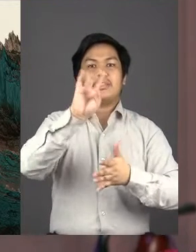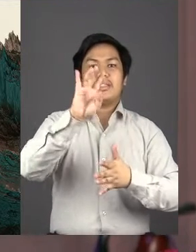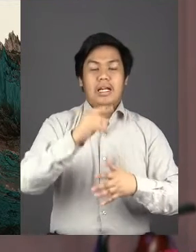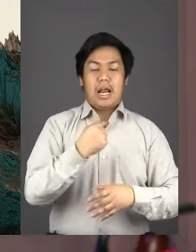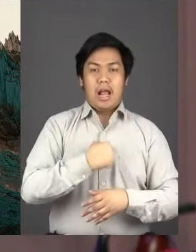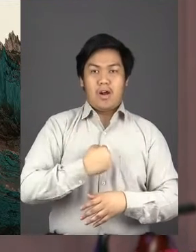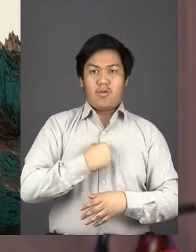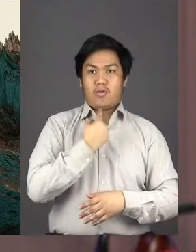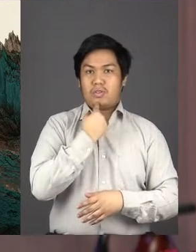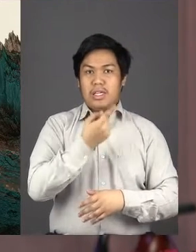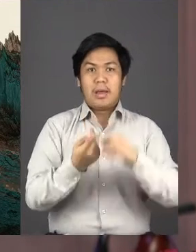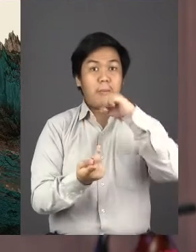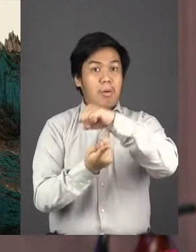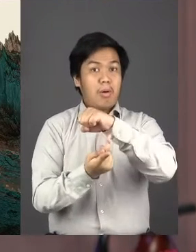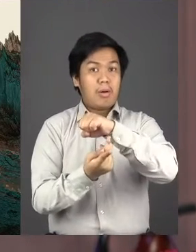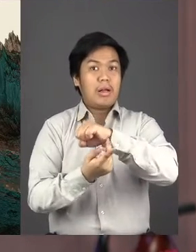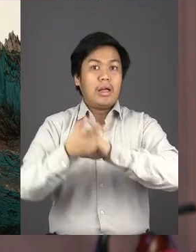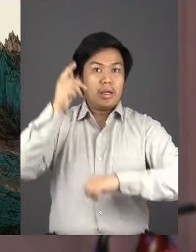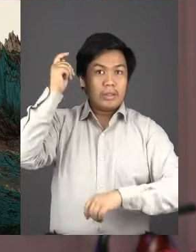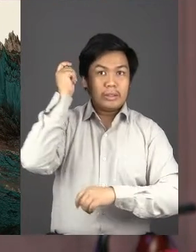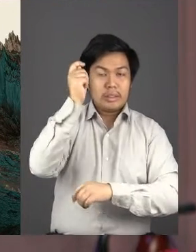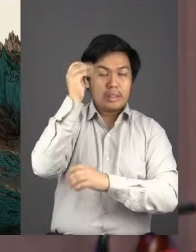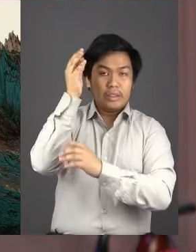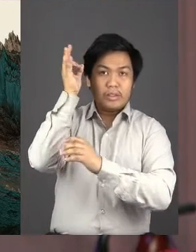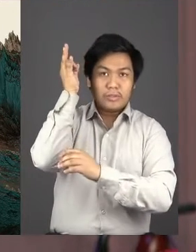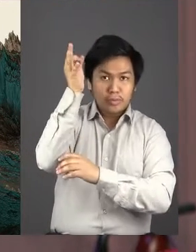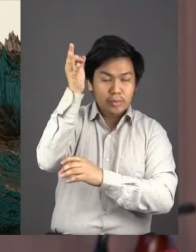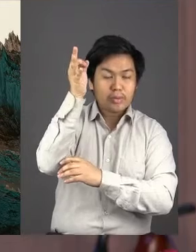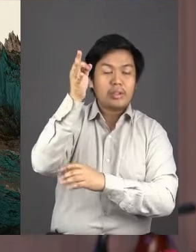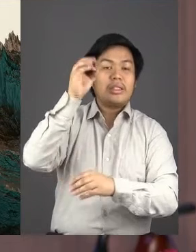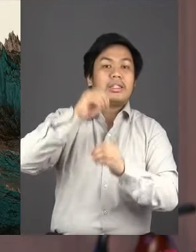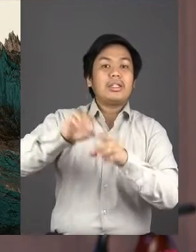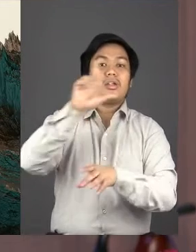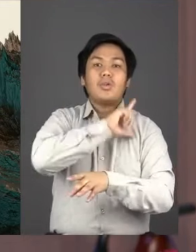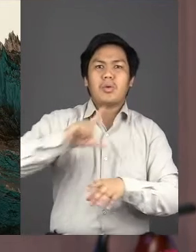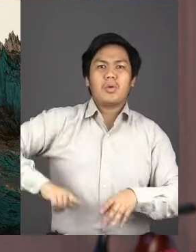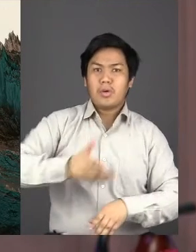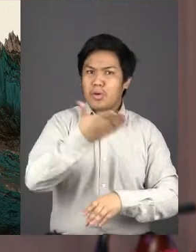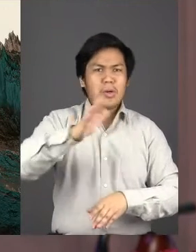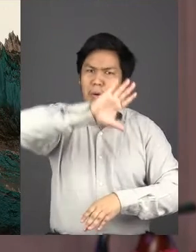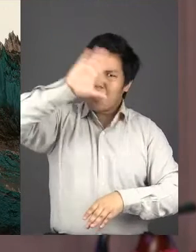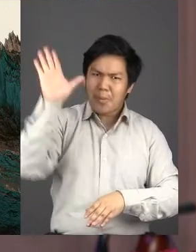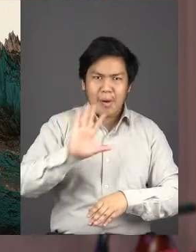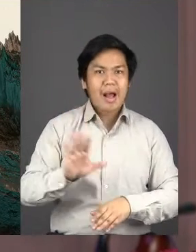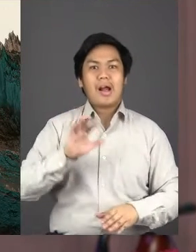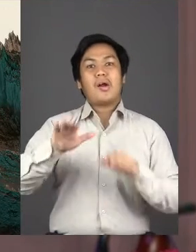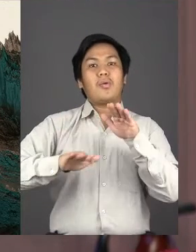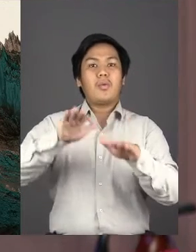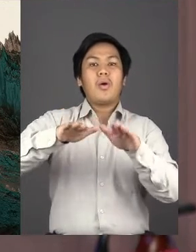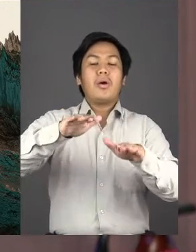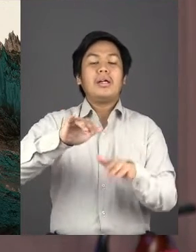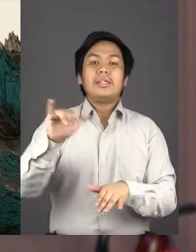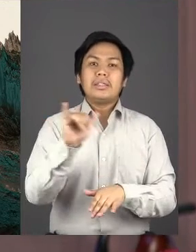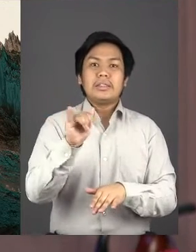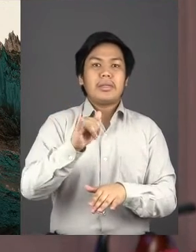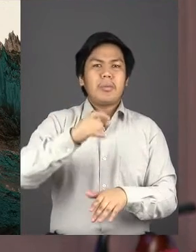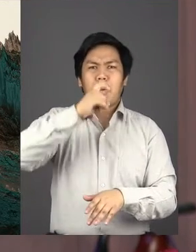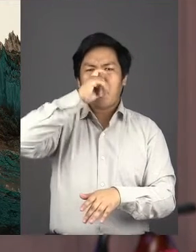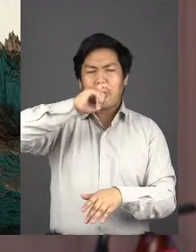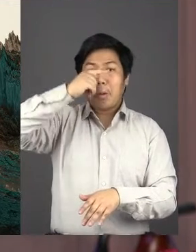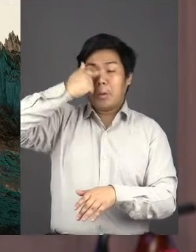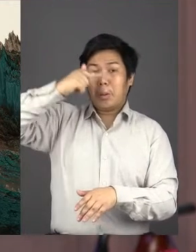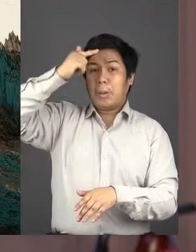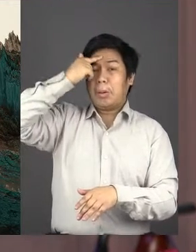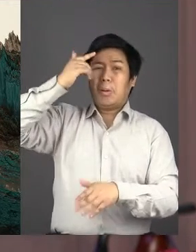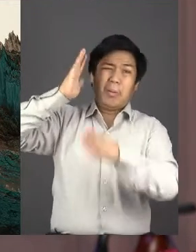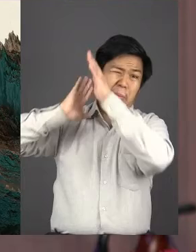I say and testify in the Lord that you must no longer walk as the Gentiles do